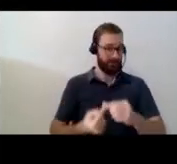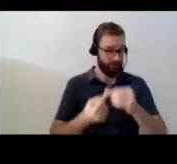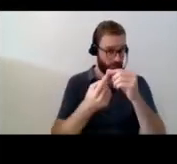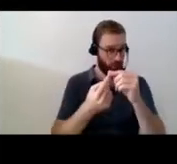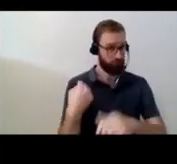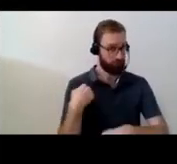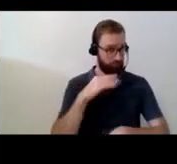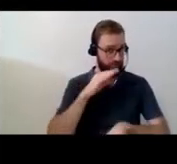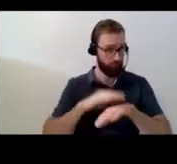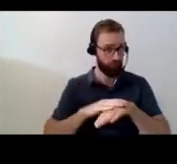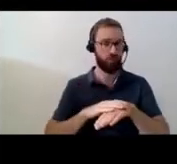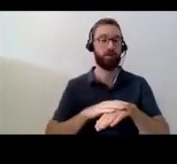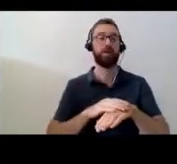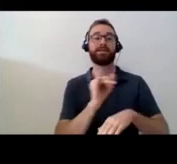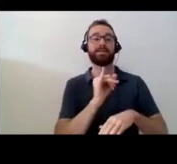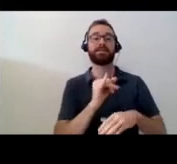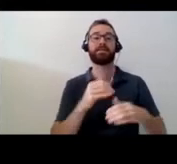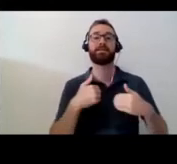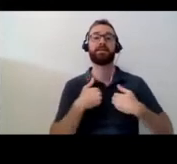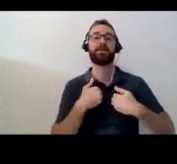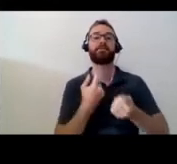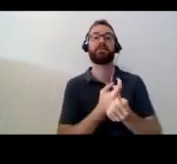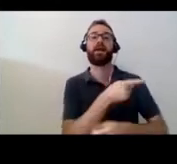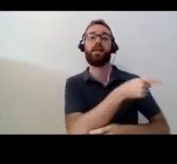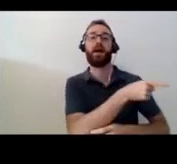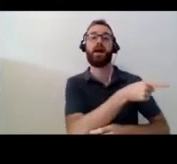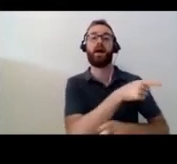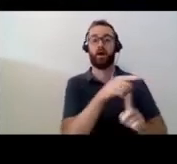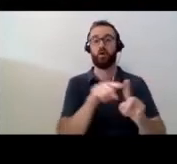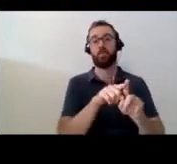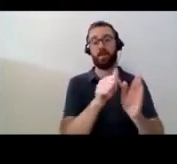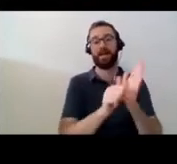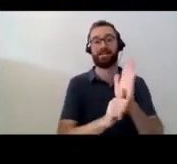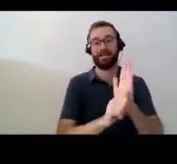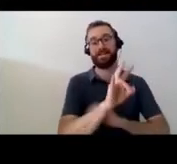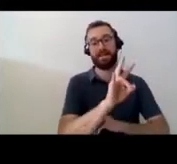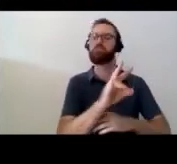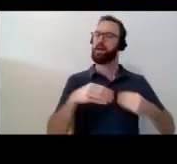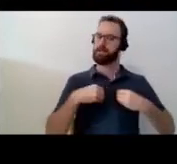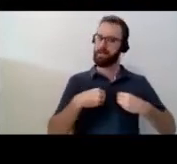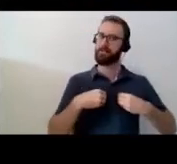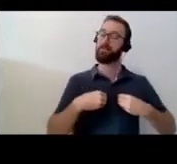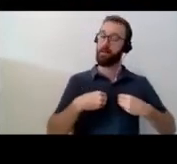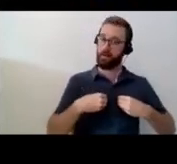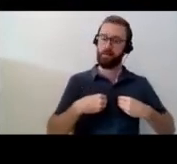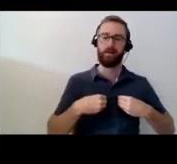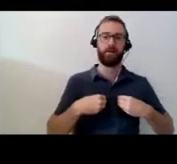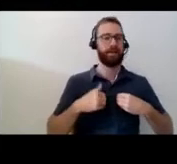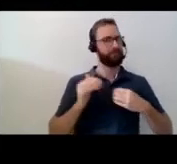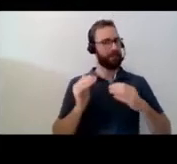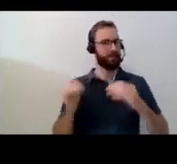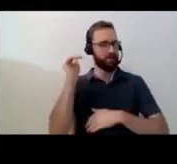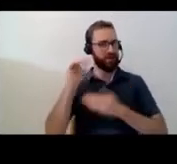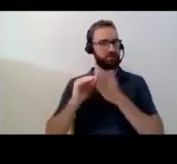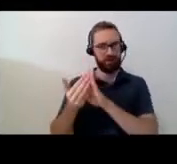on passe par des vétérinaires, telles que prévues par l'article 7. Et la réalité, c'est que la plupart des municipalités font affaire avec